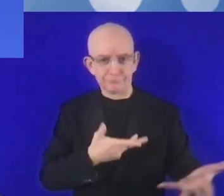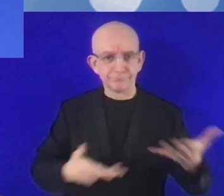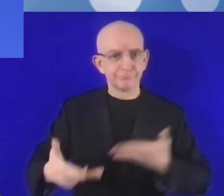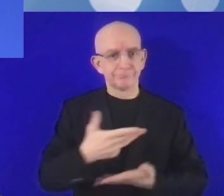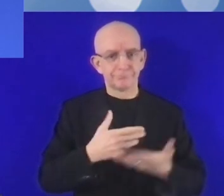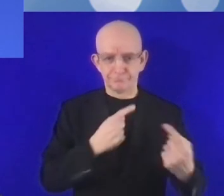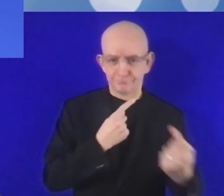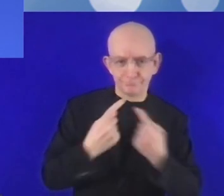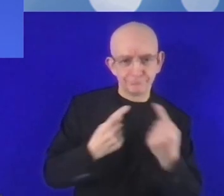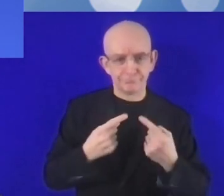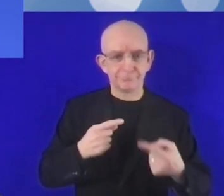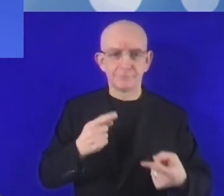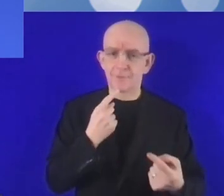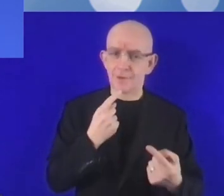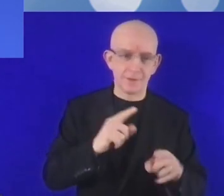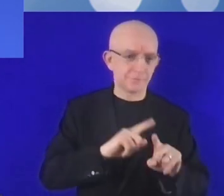个层次的